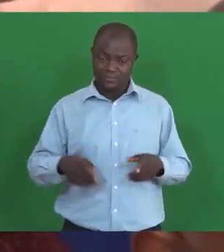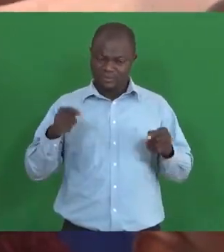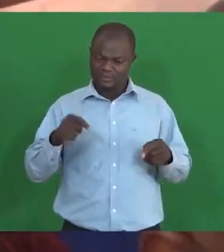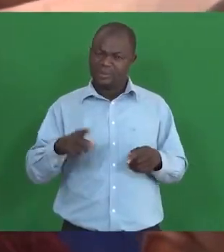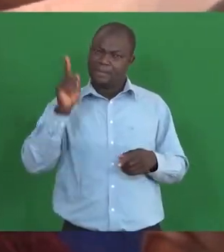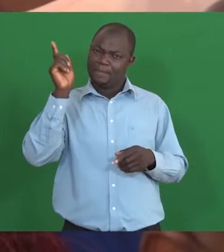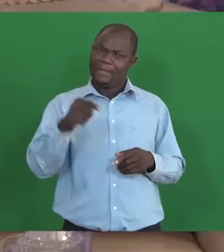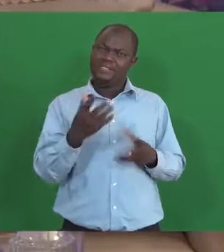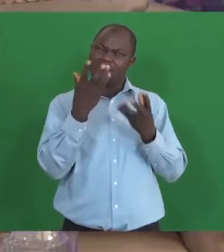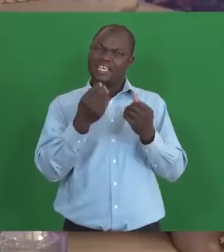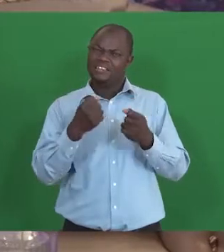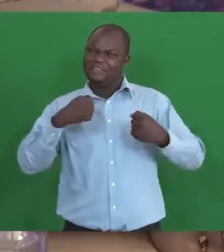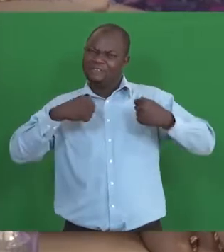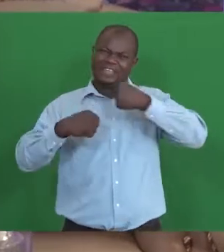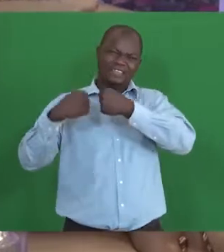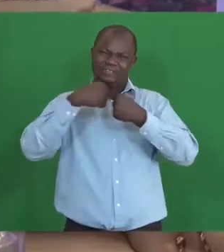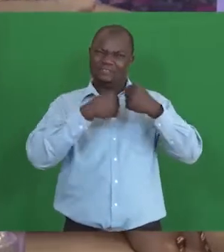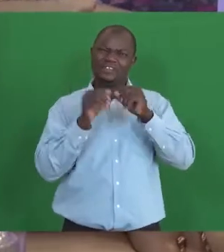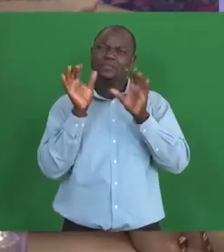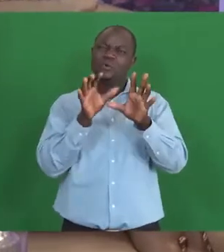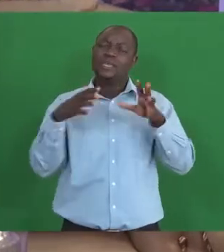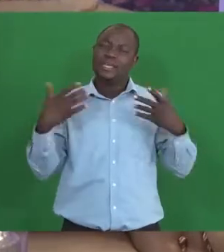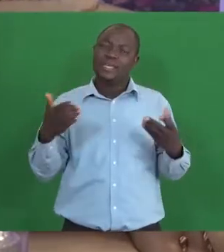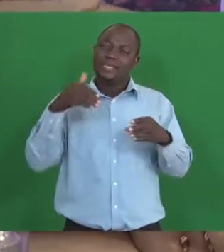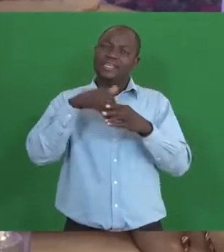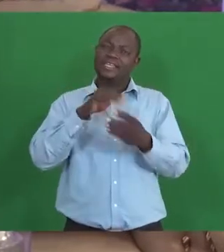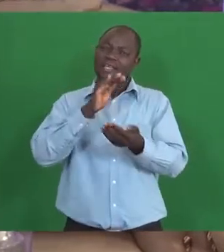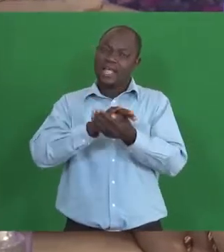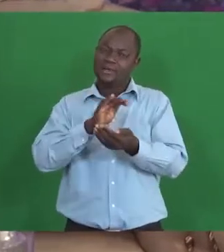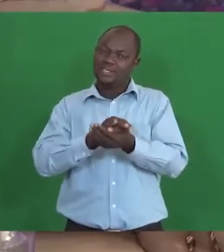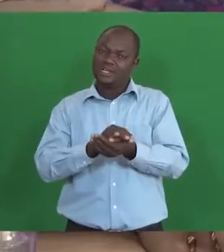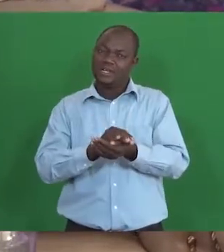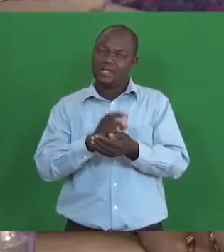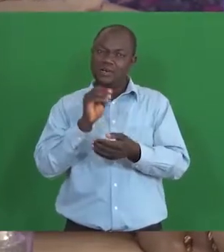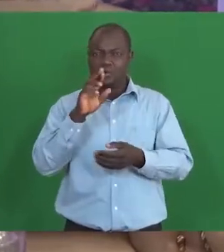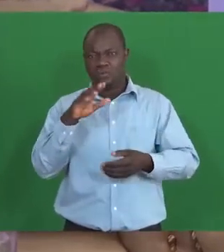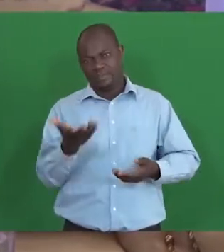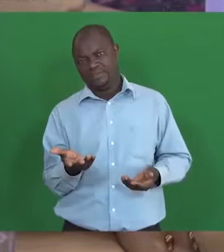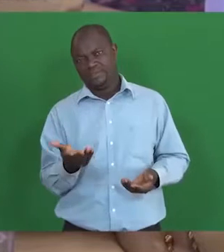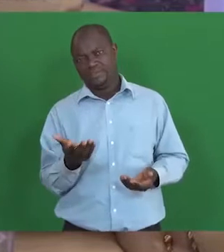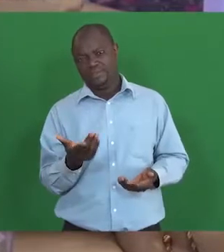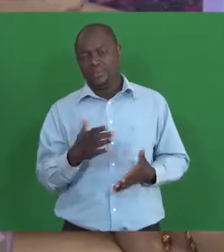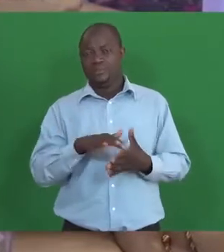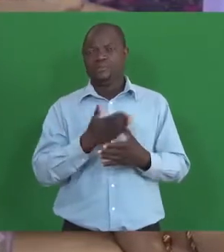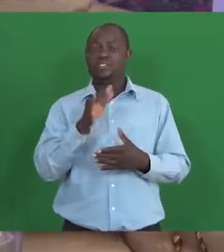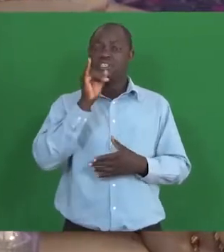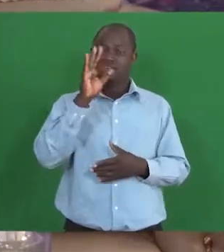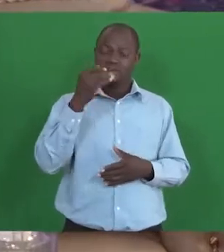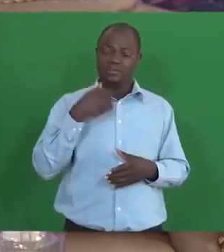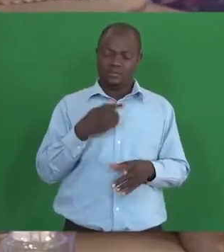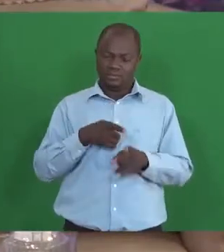panofanira here kunge paine kurwisana pakati petsika nemagariro nekuti